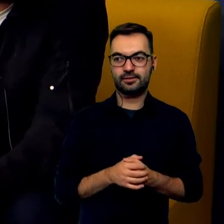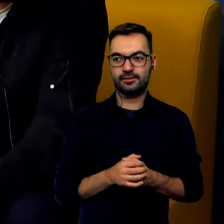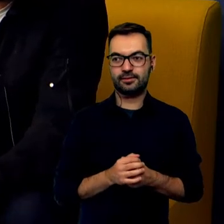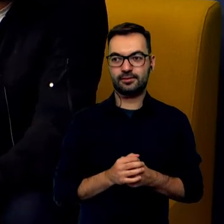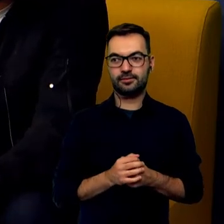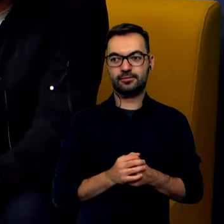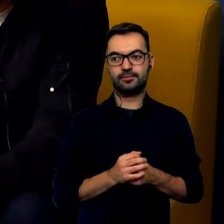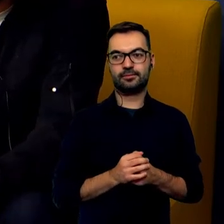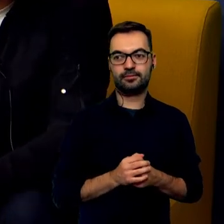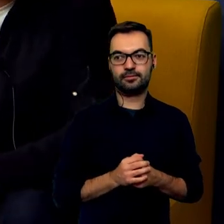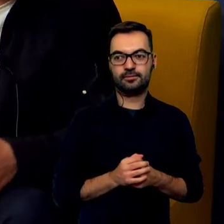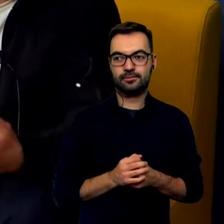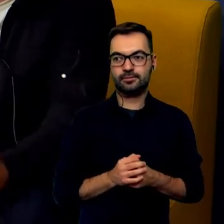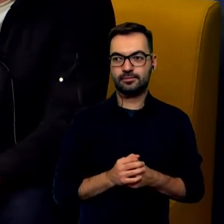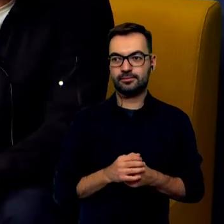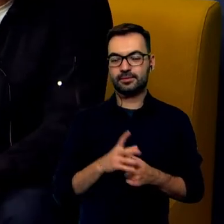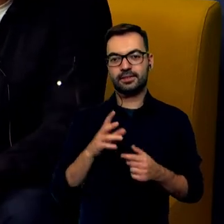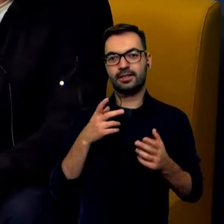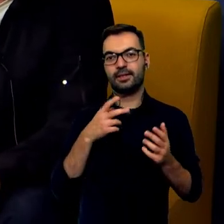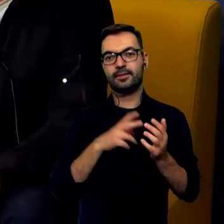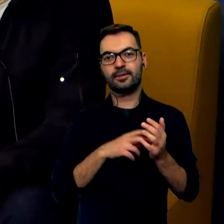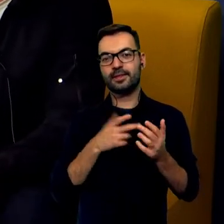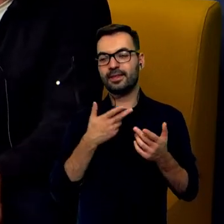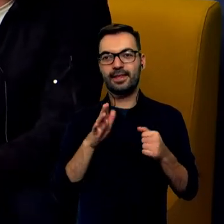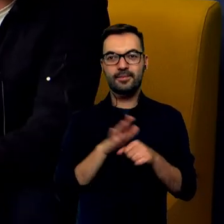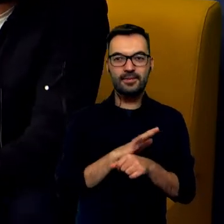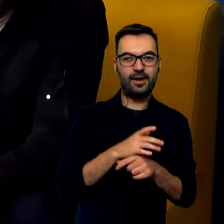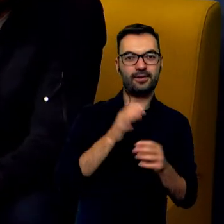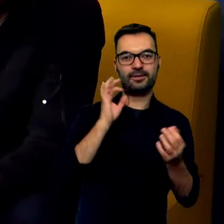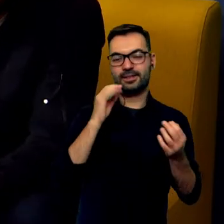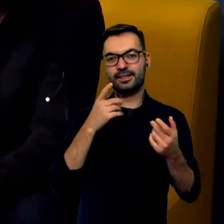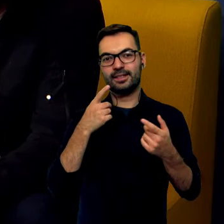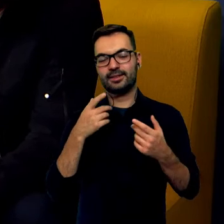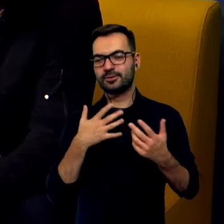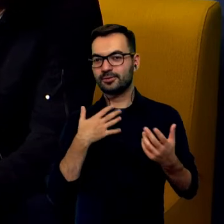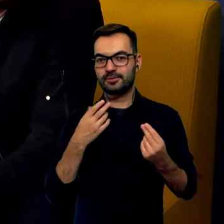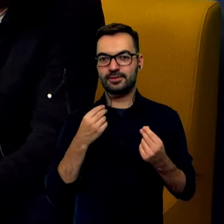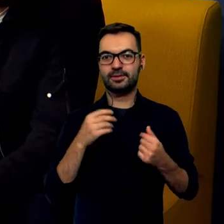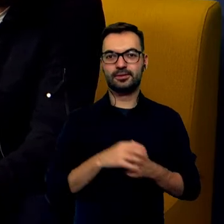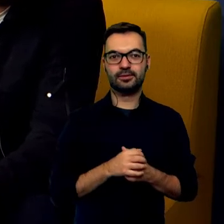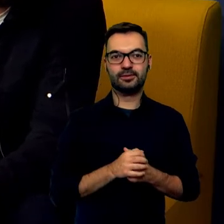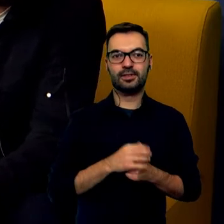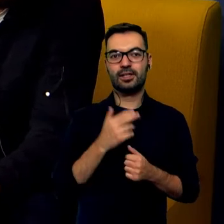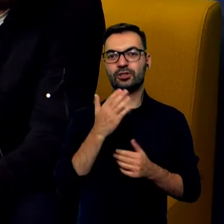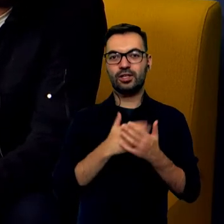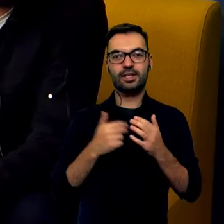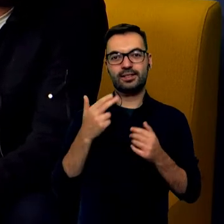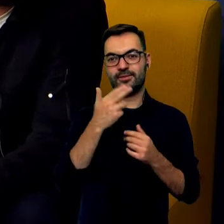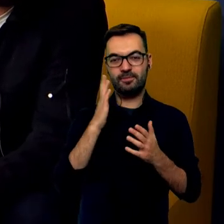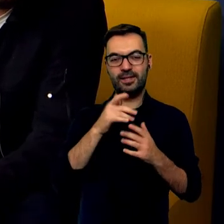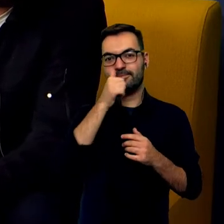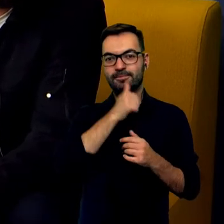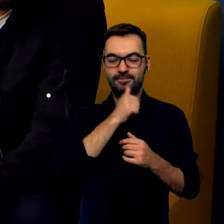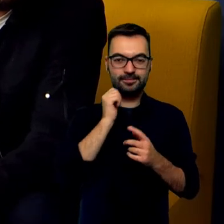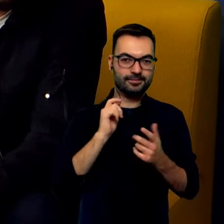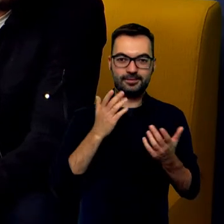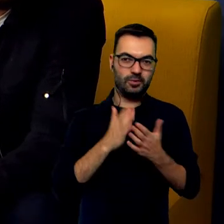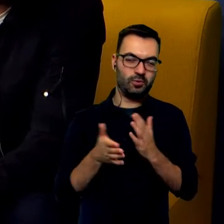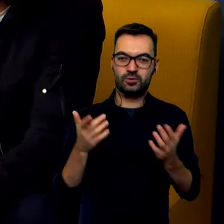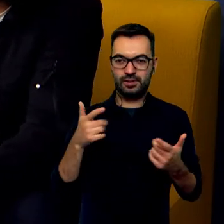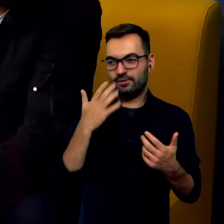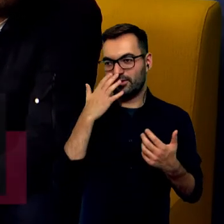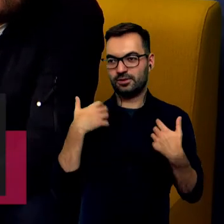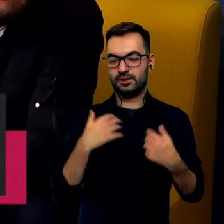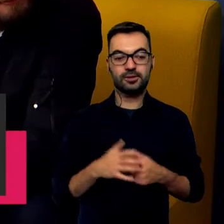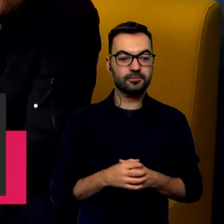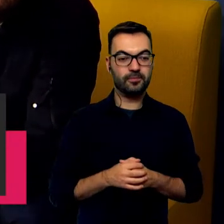pokracznie wychodzi, więc jakieś niedopowiedzenie, jakieś takie właśnie wątki, które muszą być w zawieszeniu i to na tym polega tak.